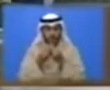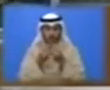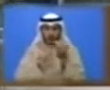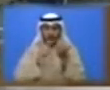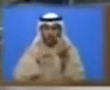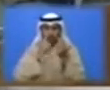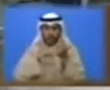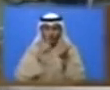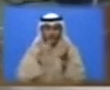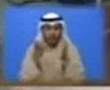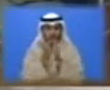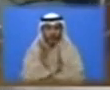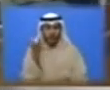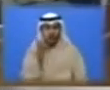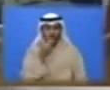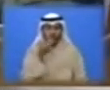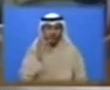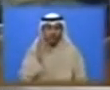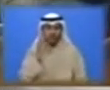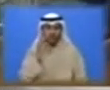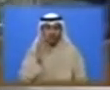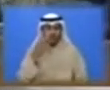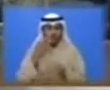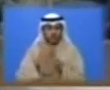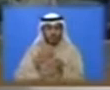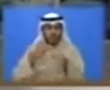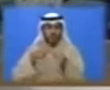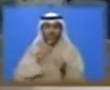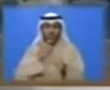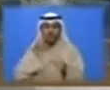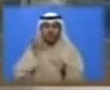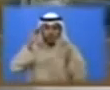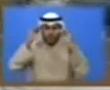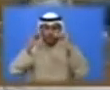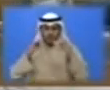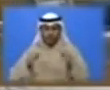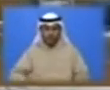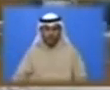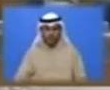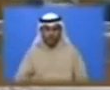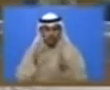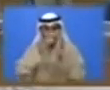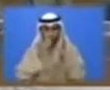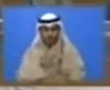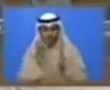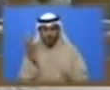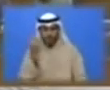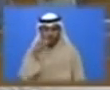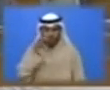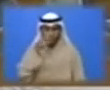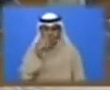توصية بشأن تداعيات تراجع أسعار النفط. مشروع قانون رقم 58